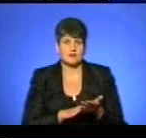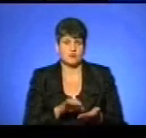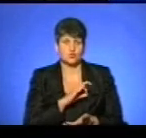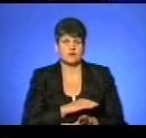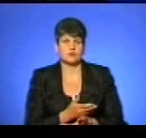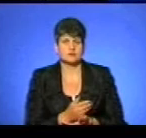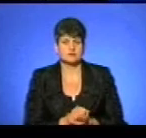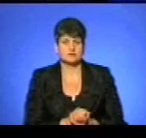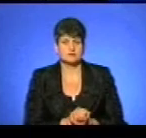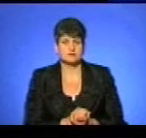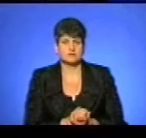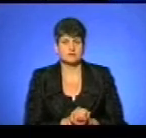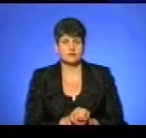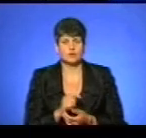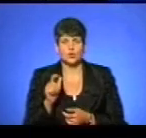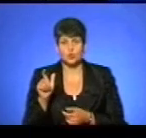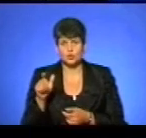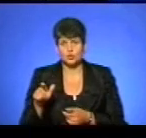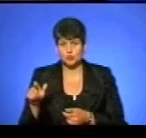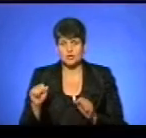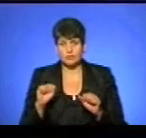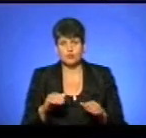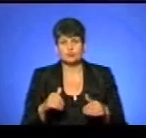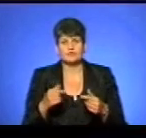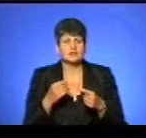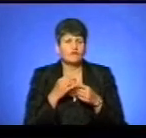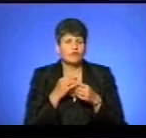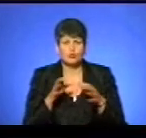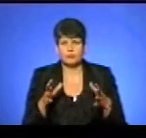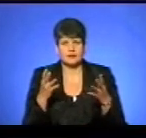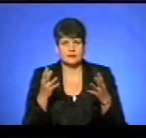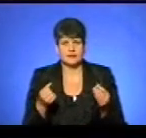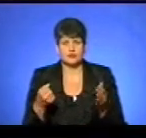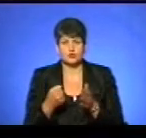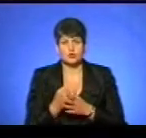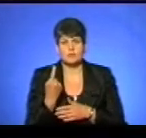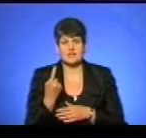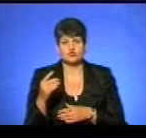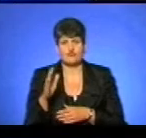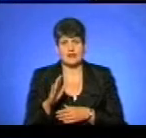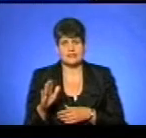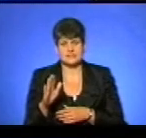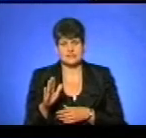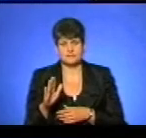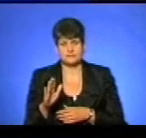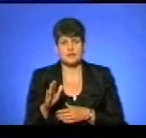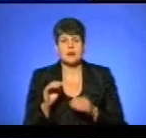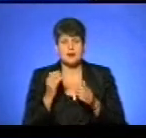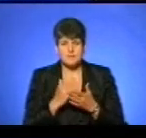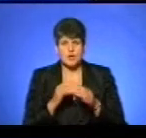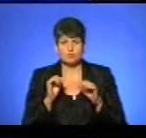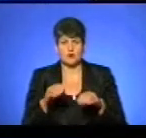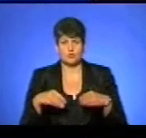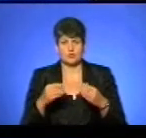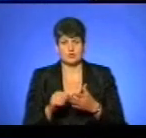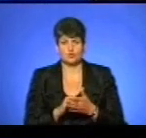цим? Значить, люди можуть подавати в будь-який день до 1 вересня. Мають право подавати